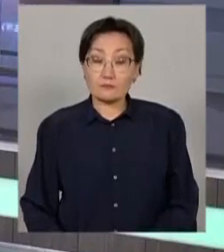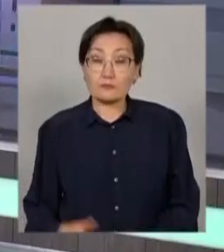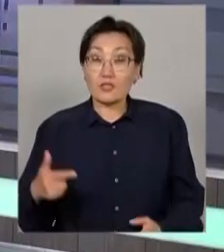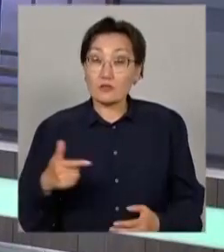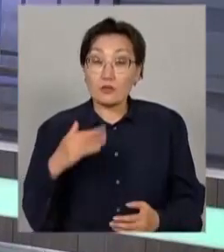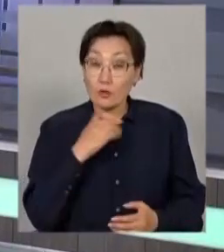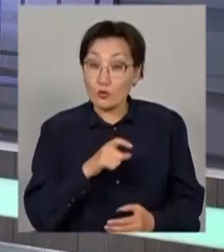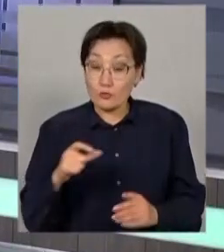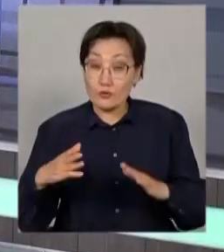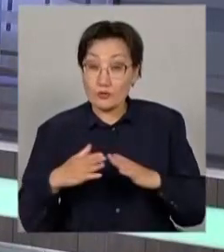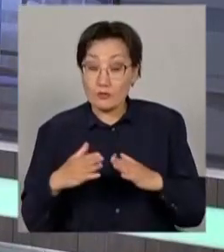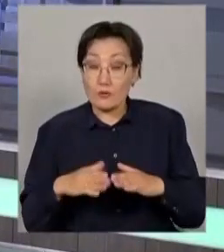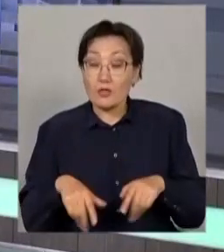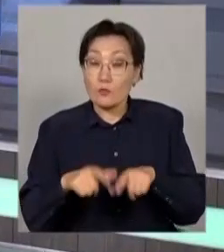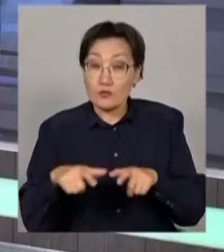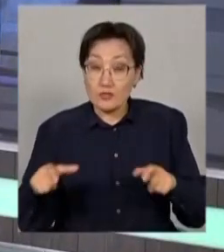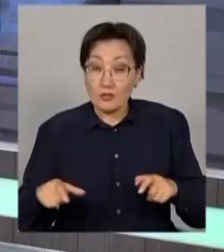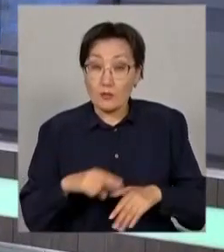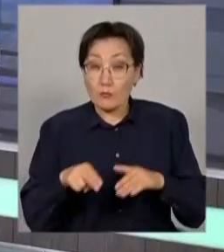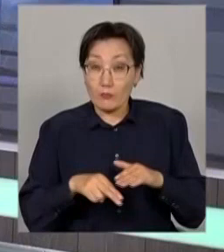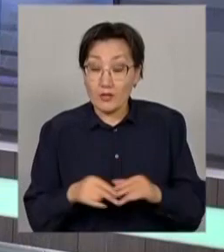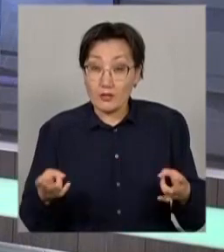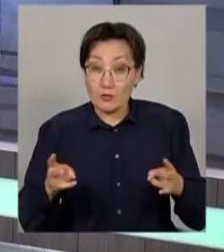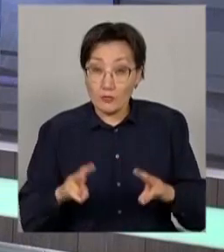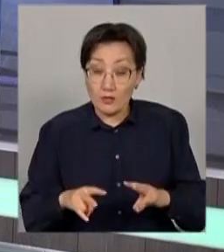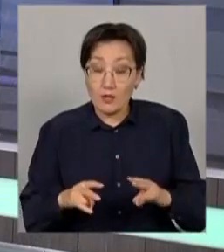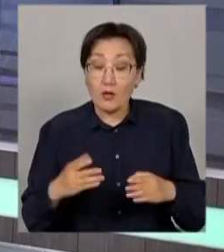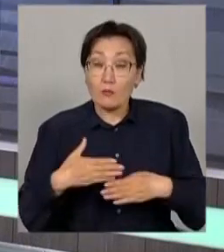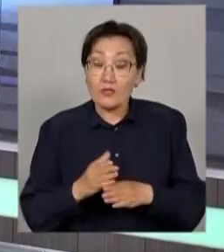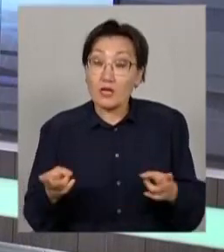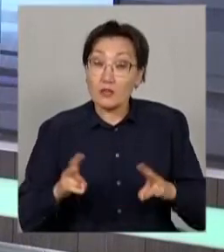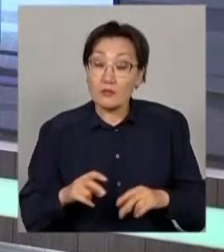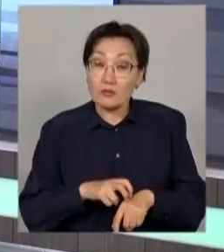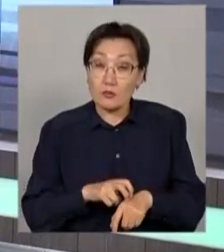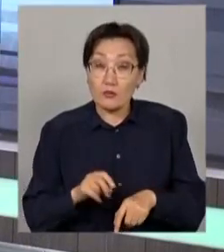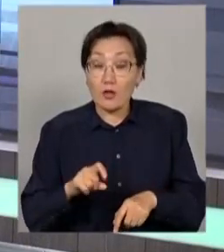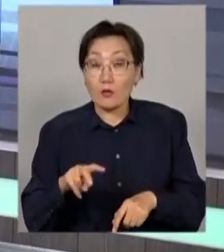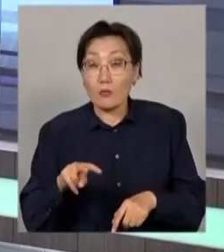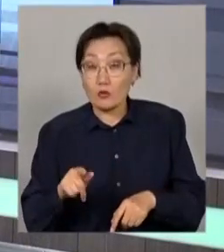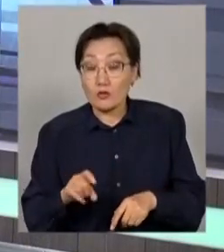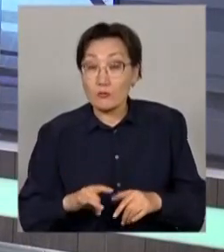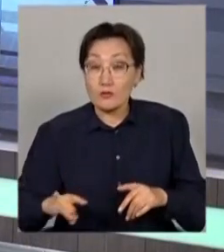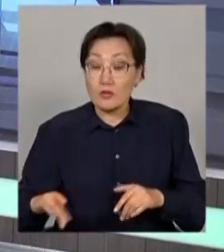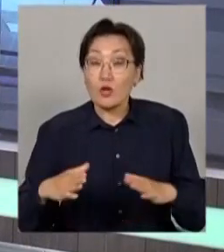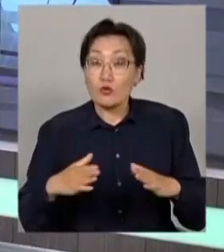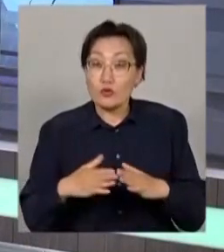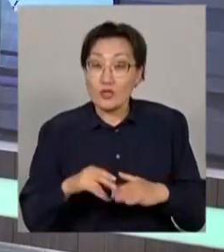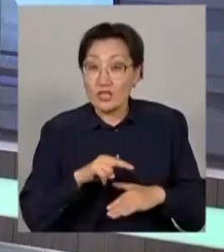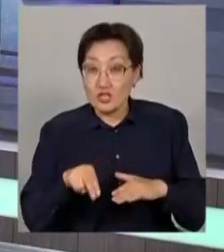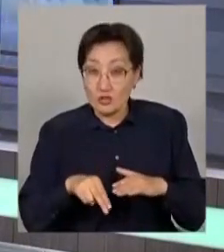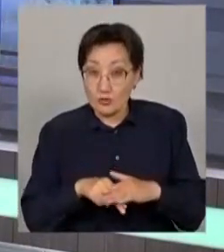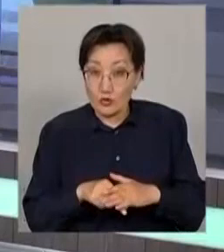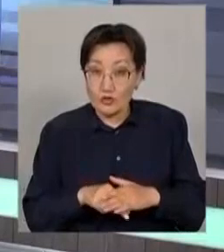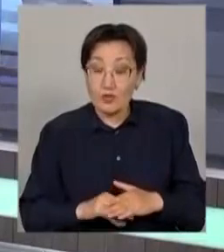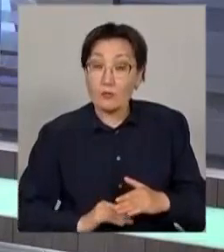Атыраудағы көп қабатты үйдің тұрғындары үйінді астында қаламыз ба деп қорқып отыр. Өйткені Алмагүл ықшамауданындағы үйдің жертөлесі жекенің қолына